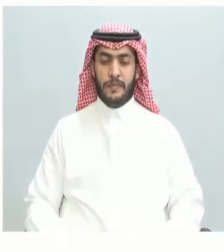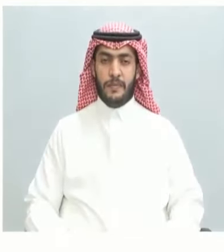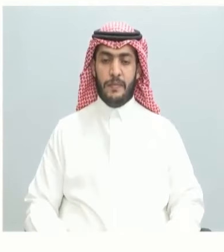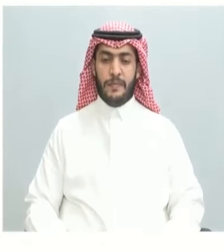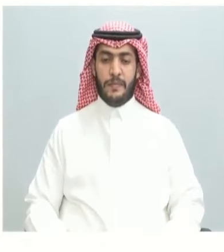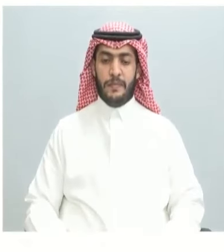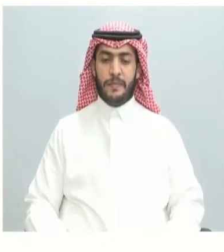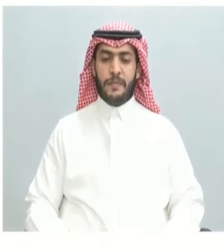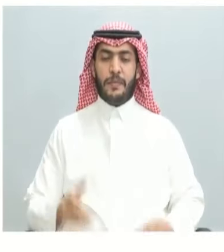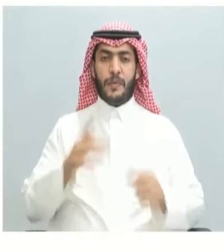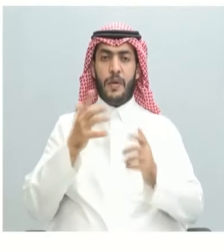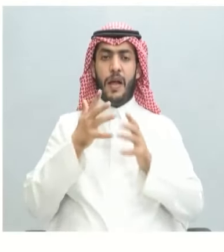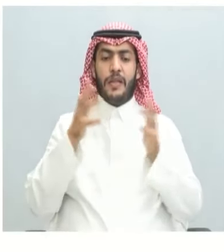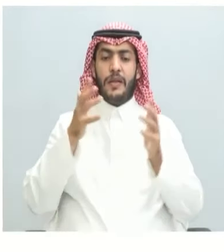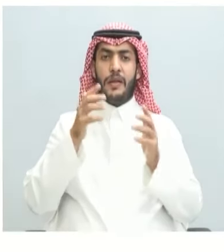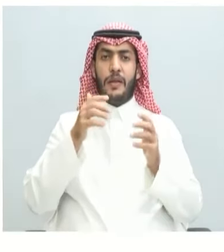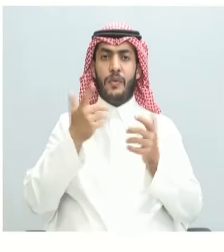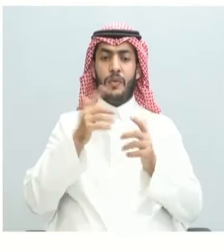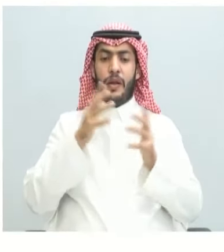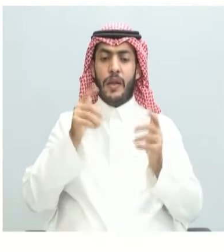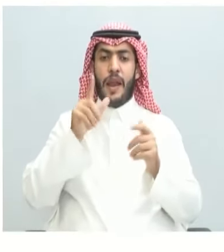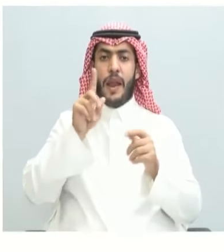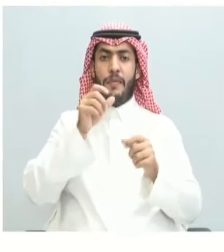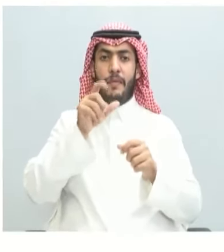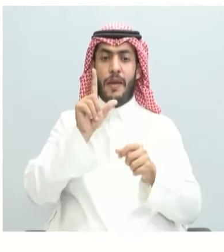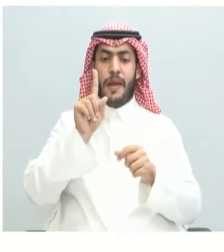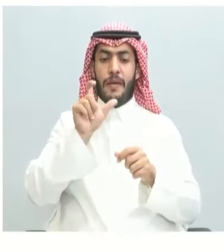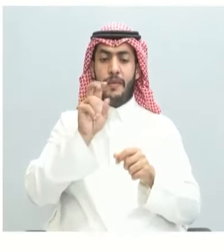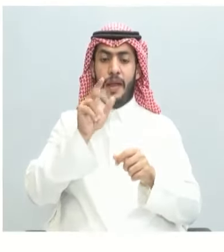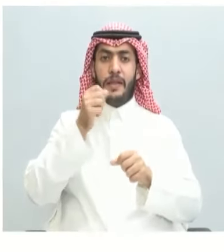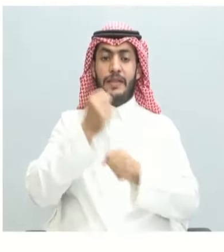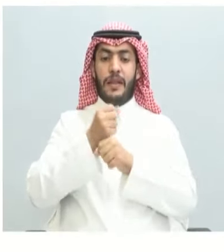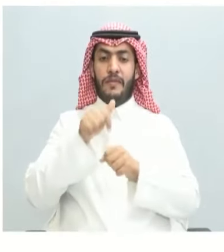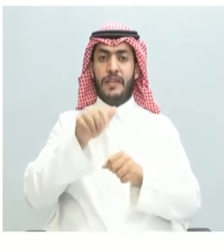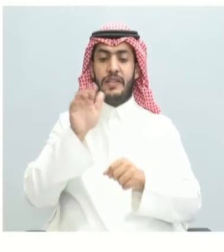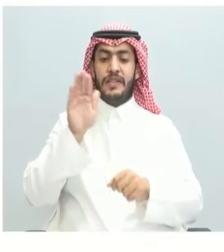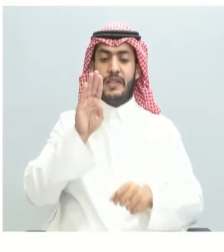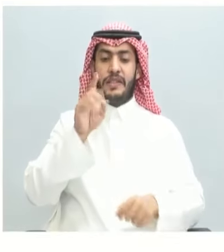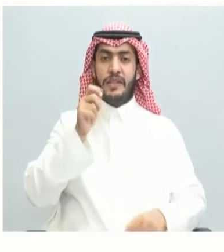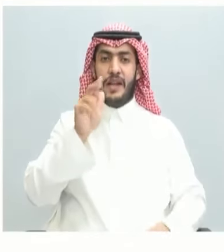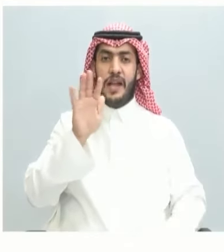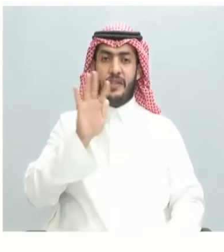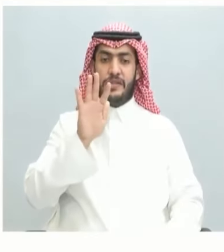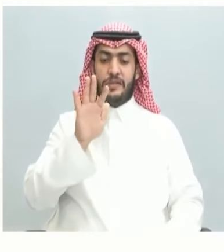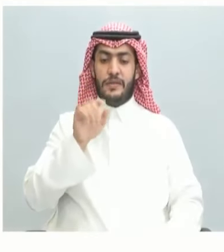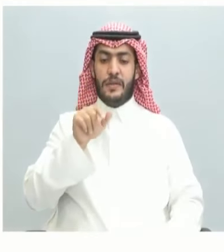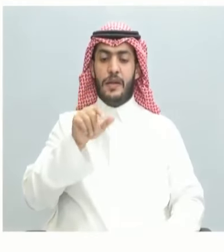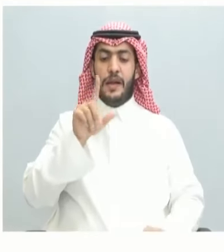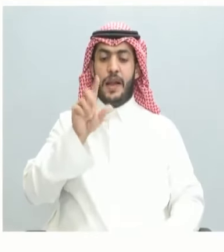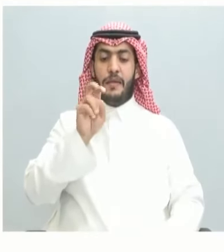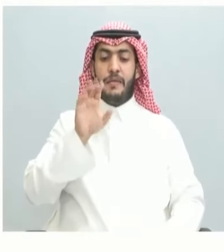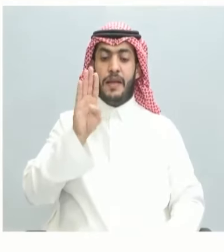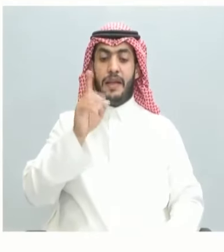لانهائي طيب ما هي اكثر البينات استخداما في سكراتش احسنتم لبنه